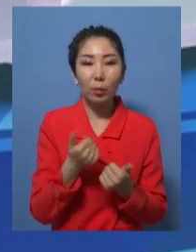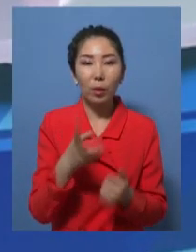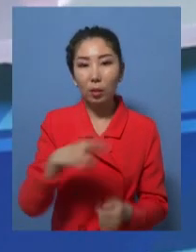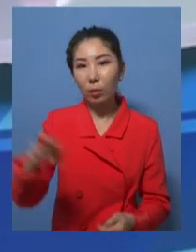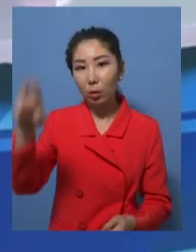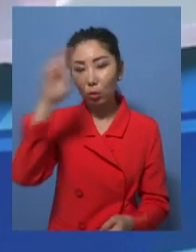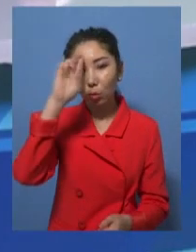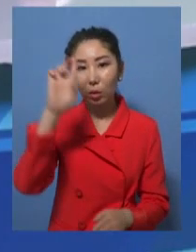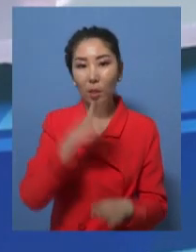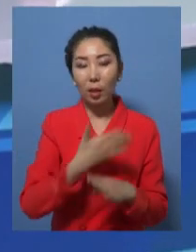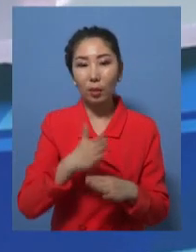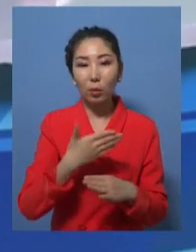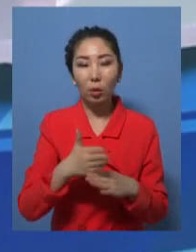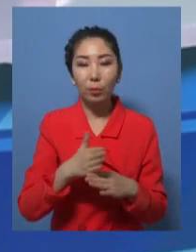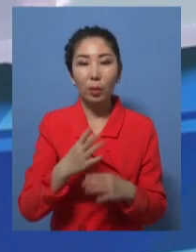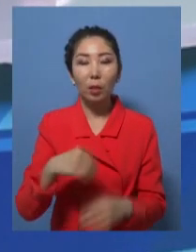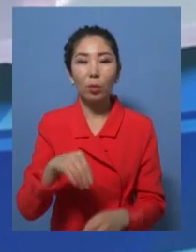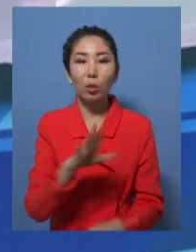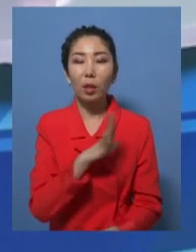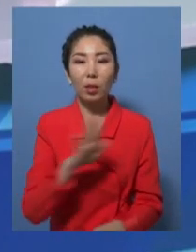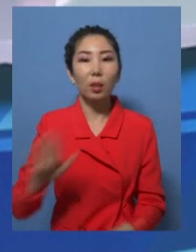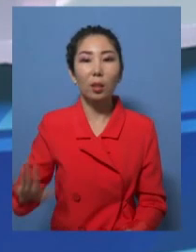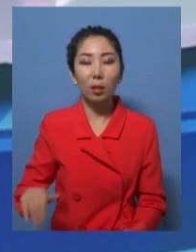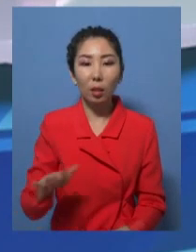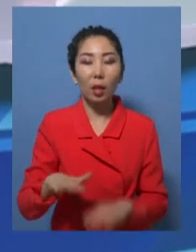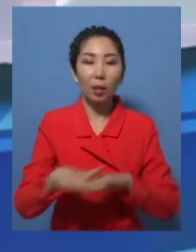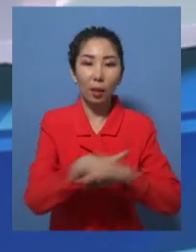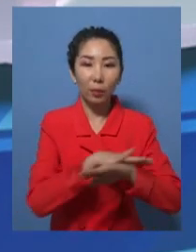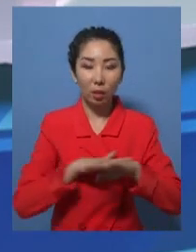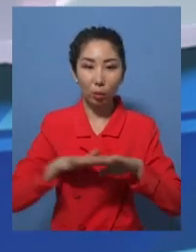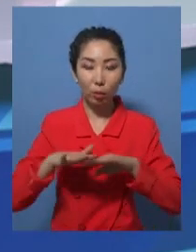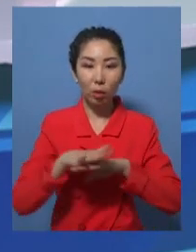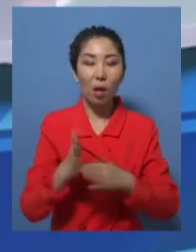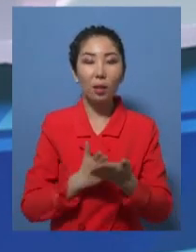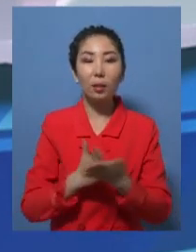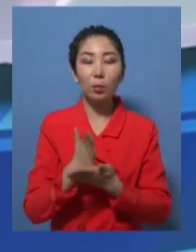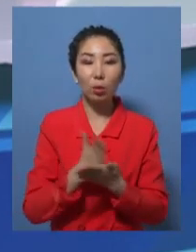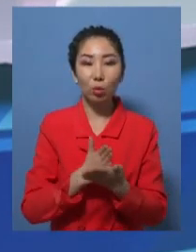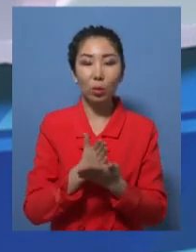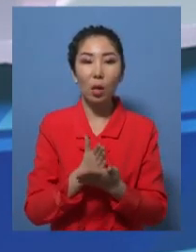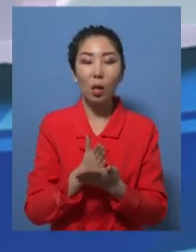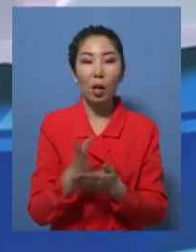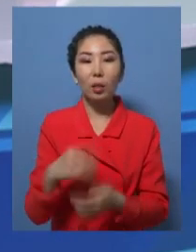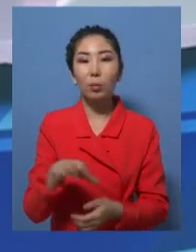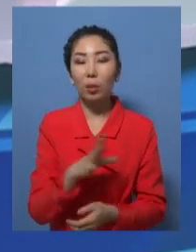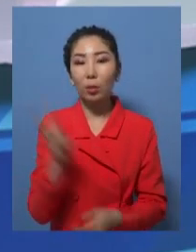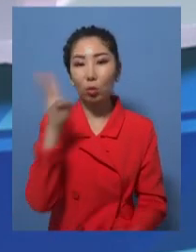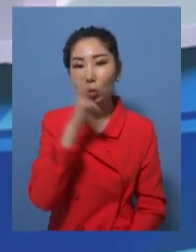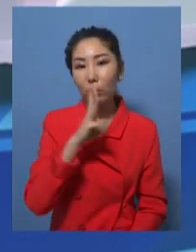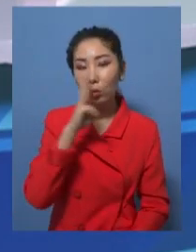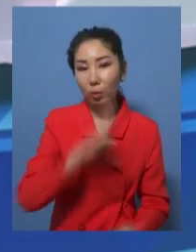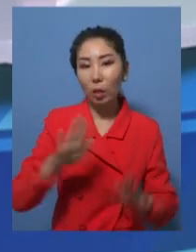бөлінетін субсидия алады. Субсидия алғаннан кейін халыққа жаңа өздерінің қызметкерлерін сол субсидияны түскен ақшаны еңбекақы ретінде